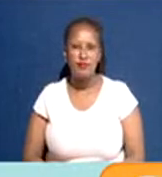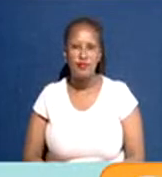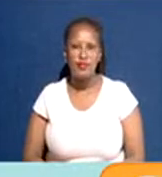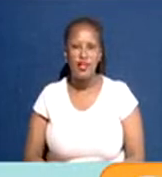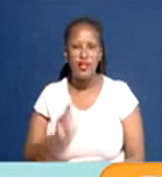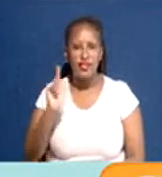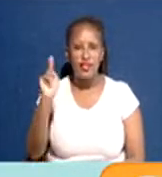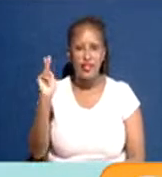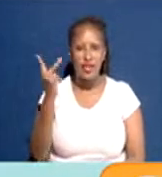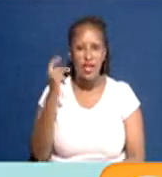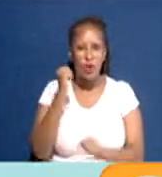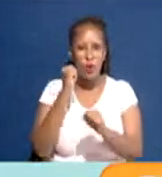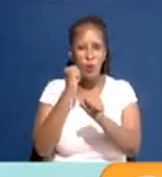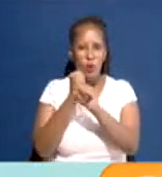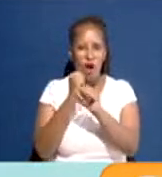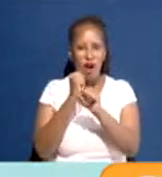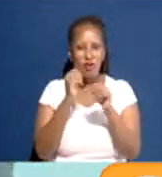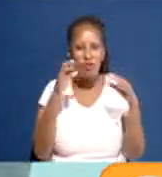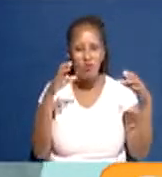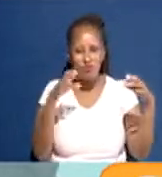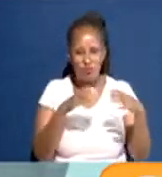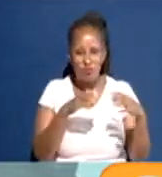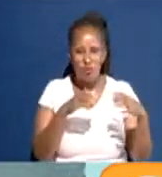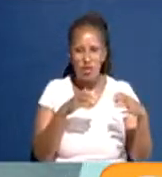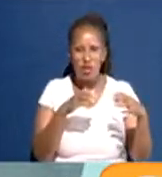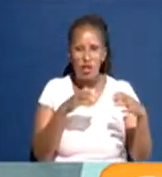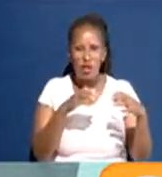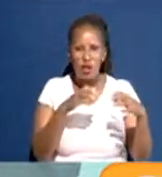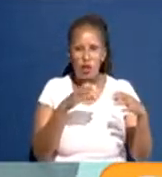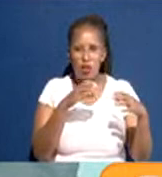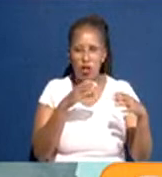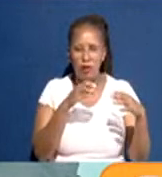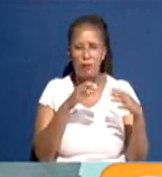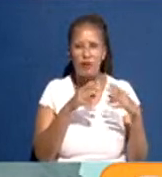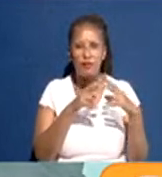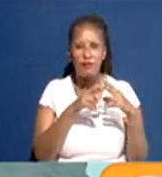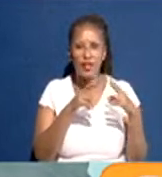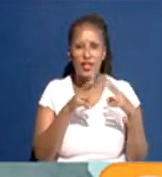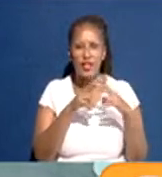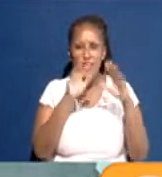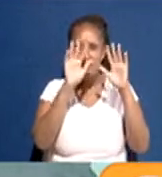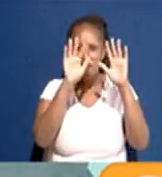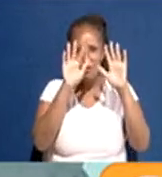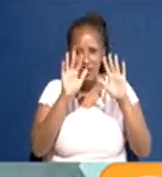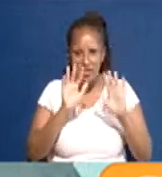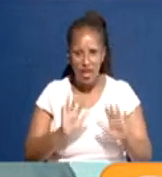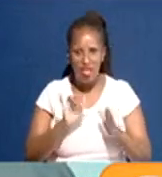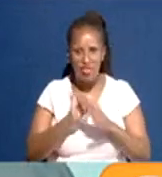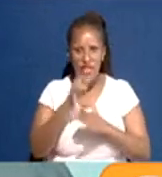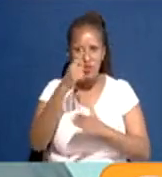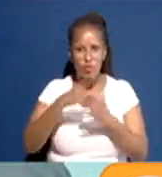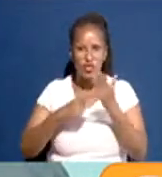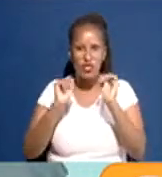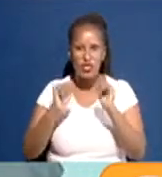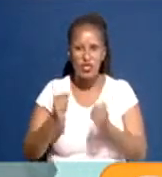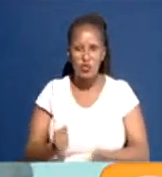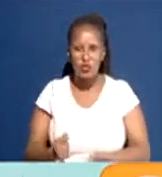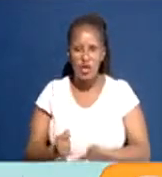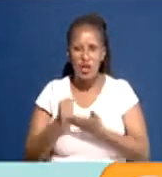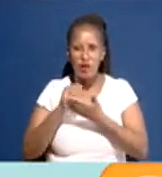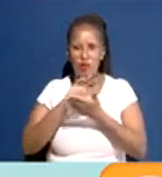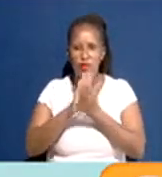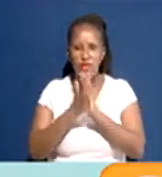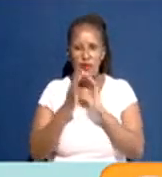The Kenyan workforce is what will shape the destiny of our